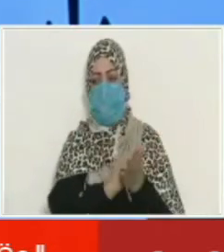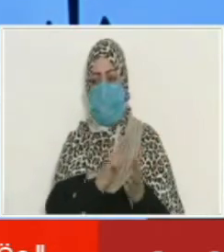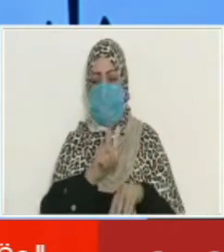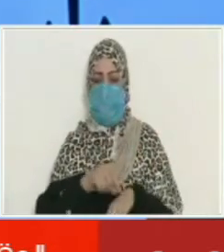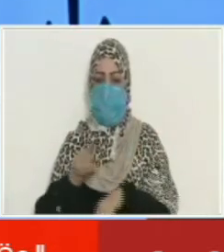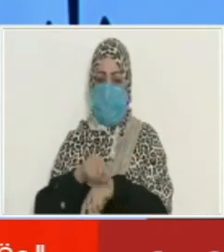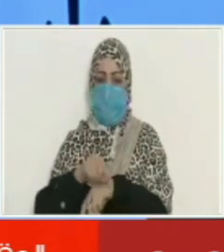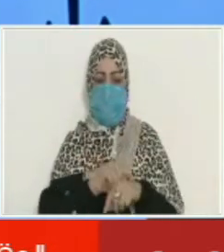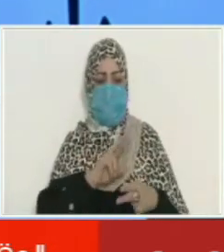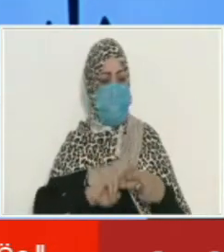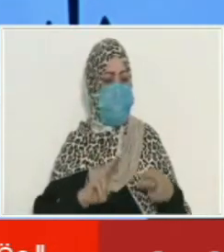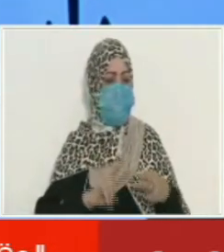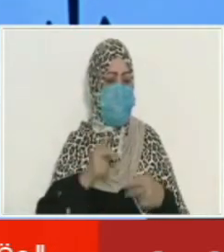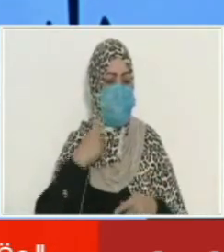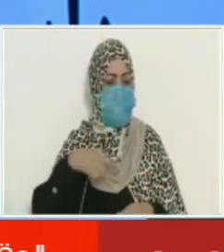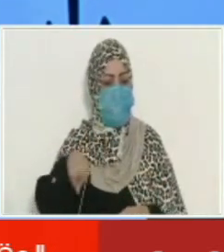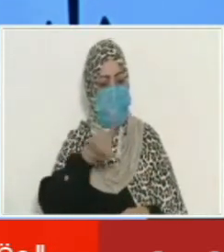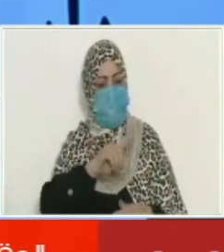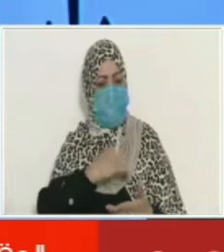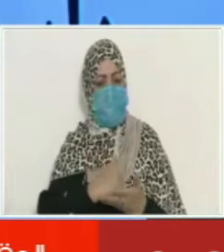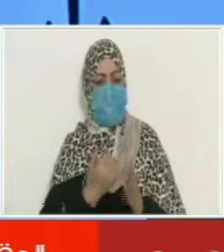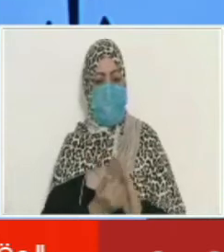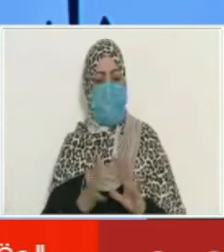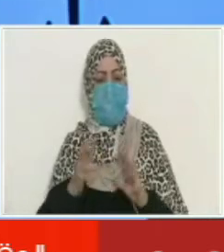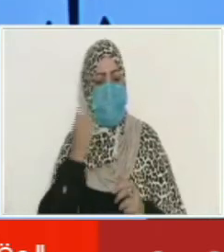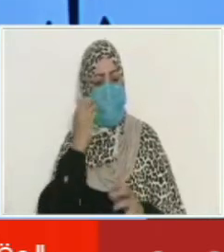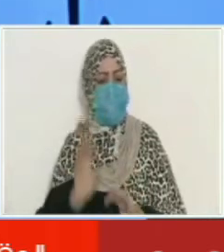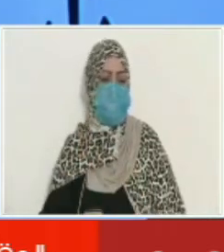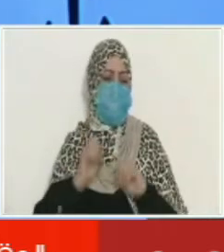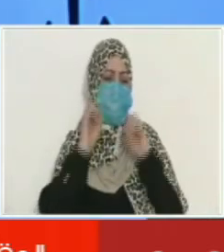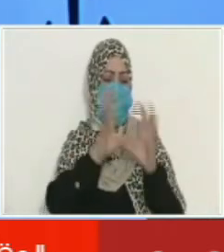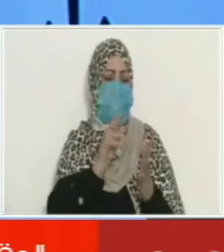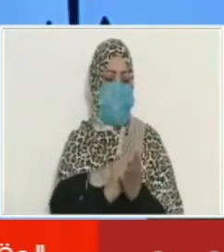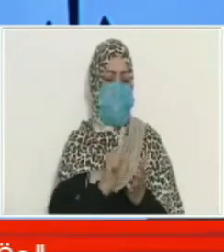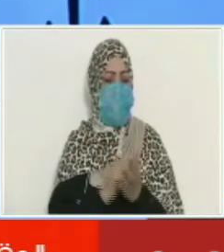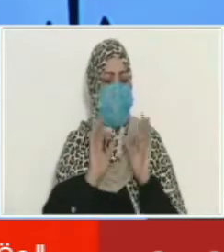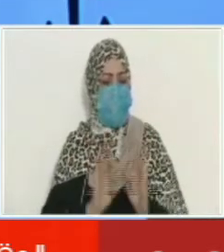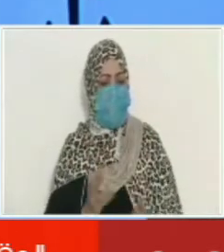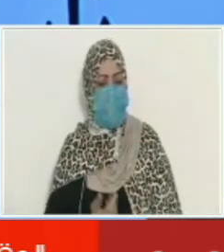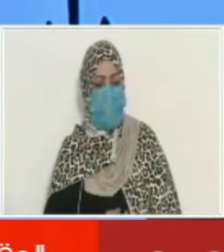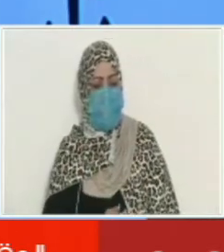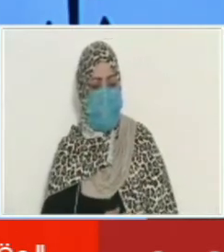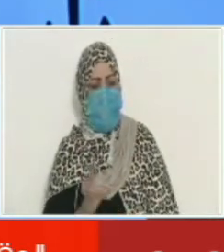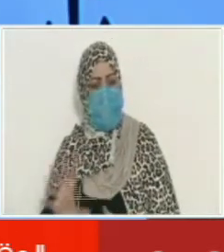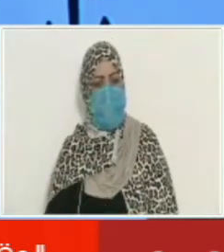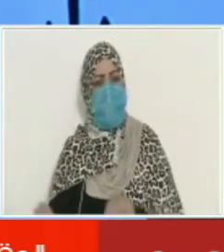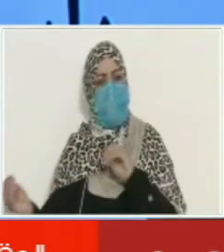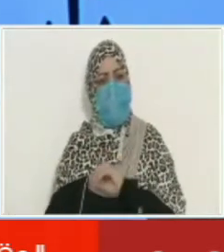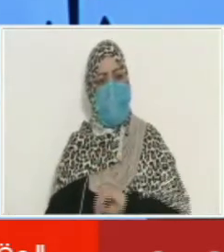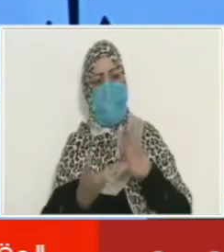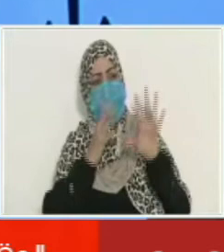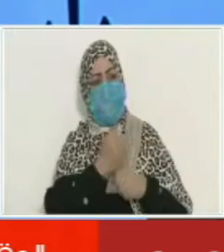توفي وترك ورثه، فهنا الكلام مع الورثه لانهم صاروا اصحاب حق، لكن هم اذا ما دام صاحب الحق ما دام باقيا